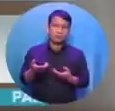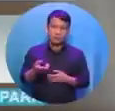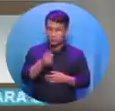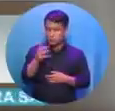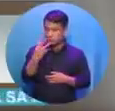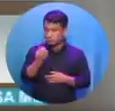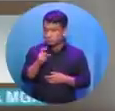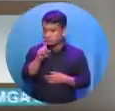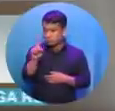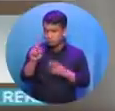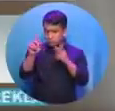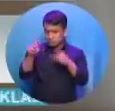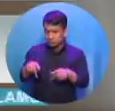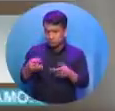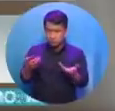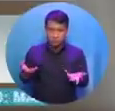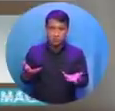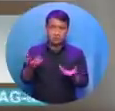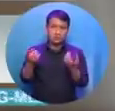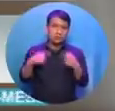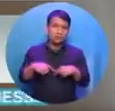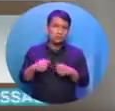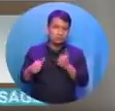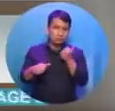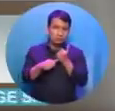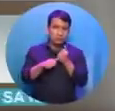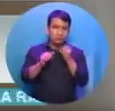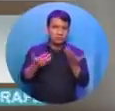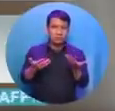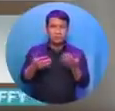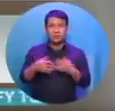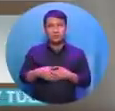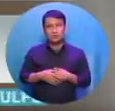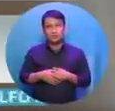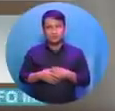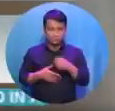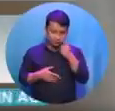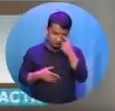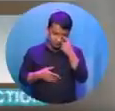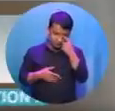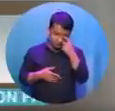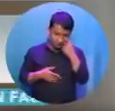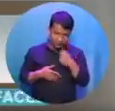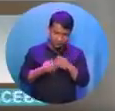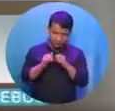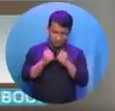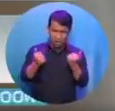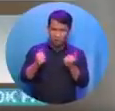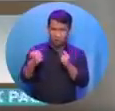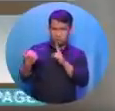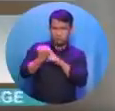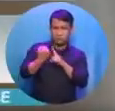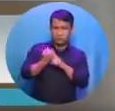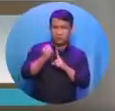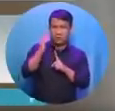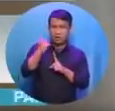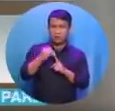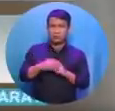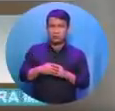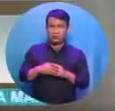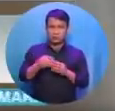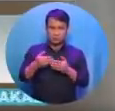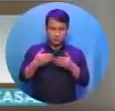kung sino yung tao. Tapos, wala na po siyang assist sa akin. Okay. Tapos, paano kayo sinaktan? Hindi pa po,